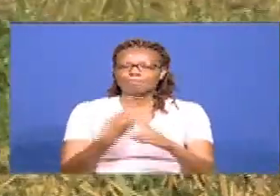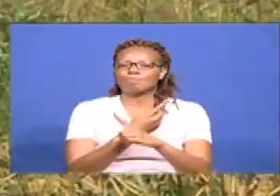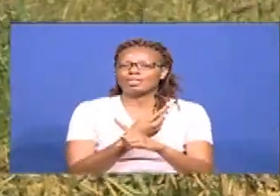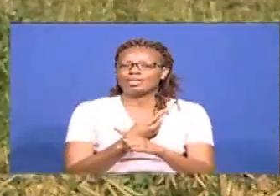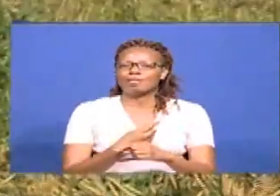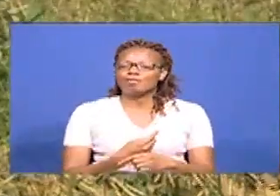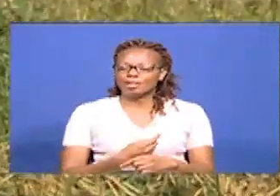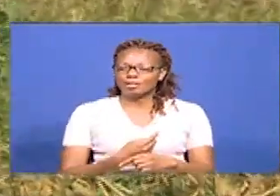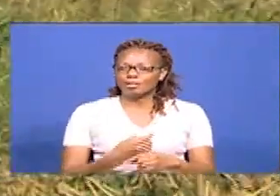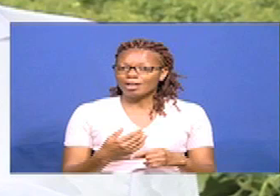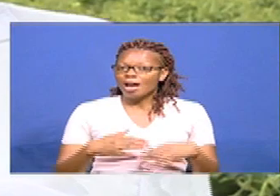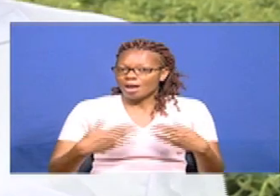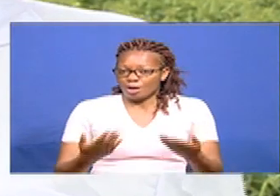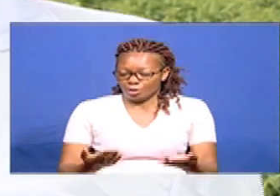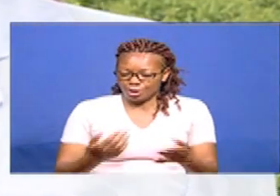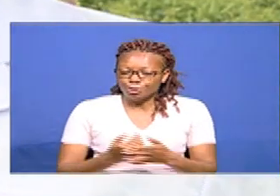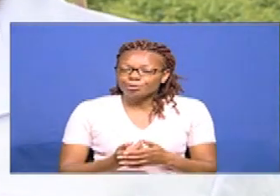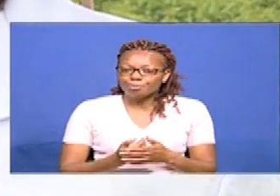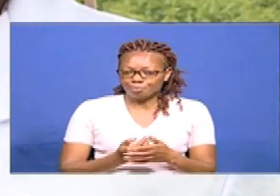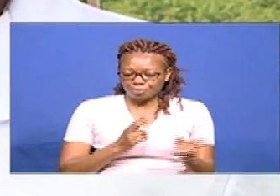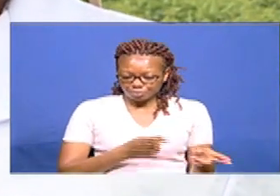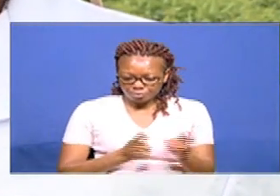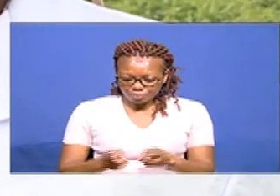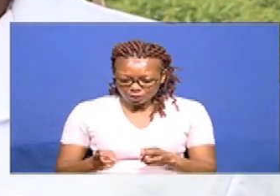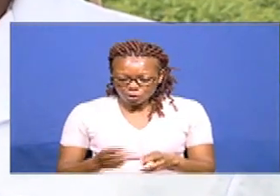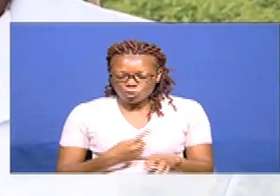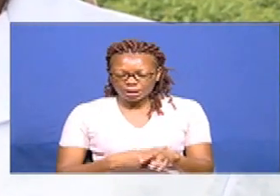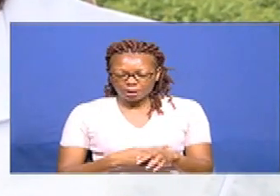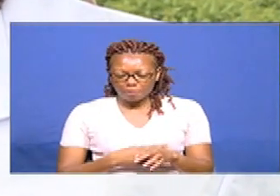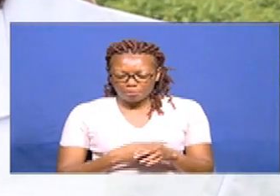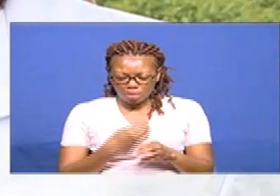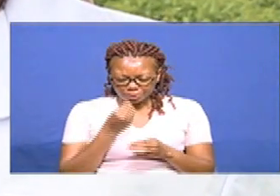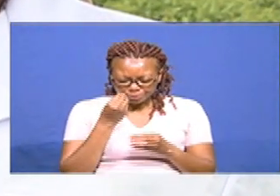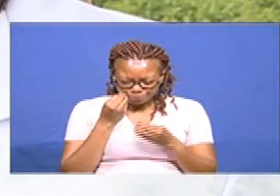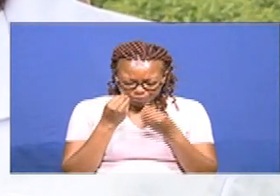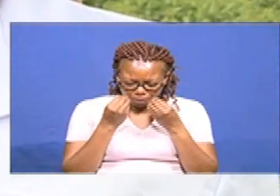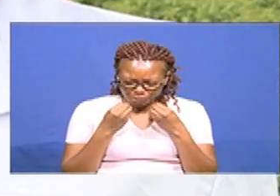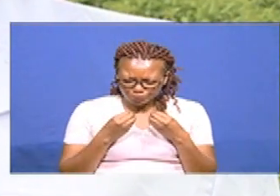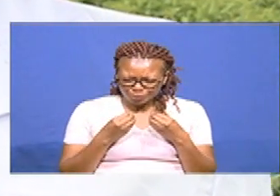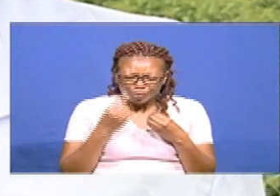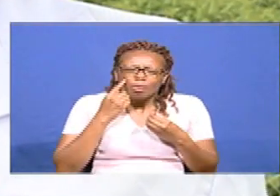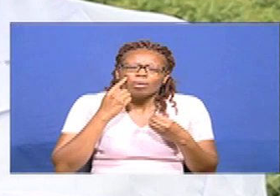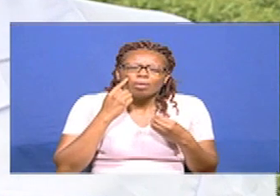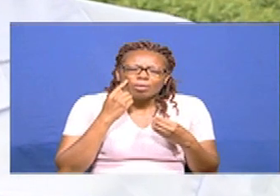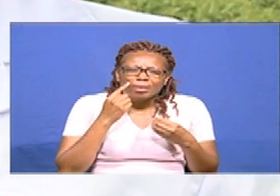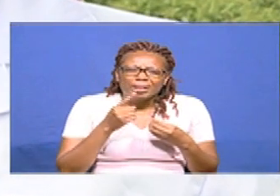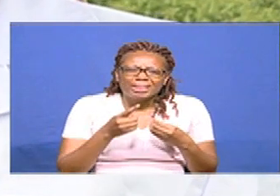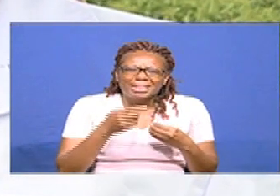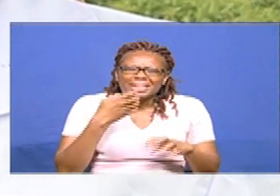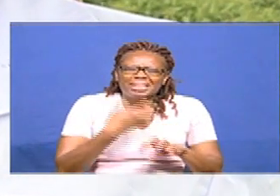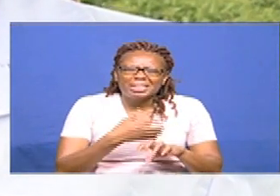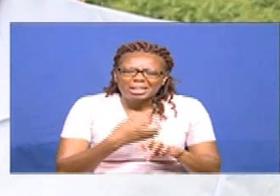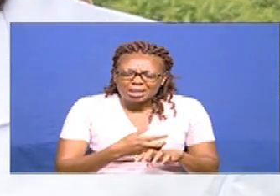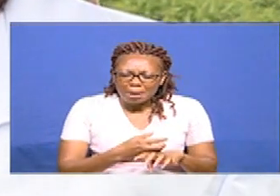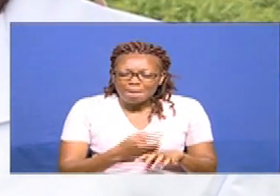zile tumezoea. Kwa ndengu kuna ile mbegu huwa hivi vizuri, na kwa hizi ambazo